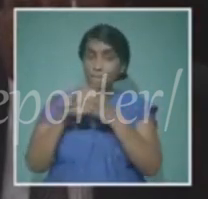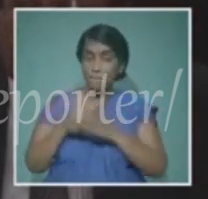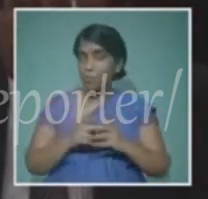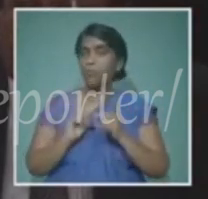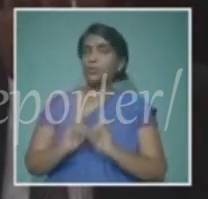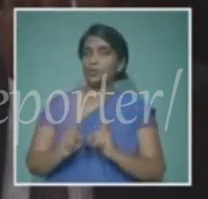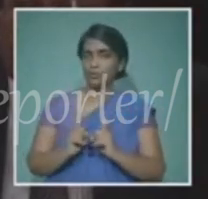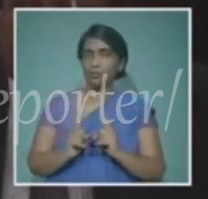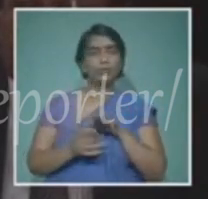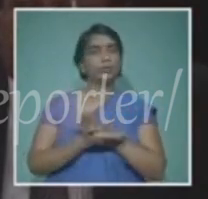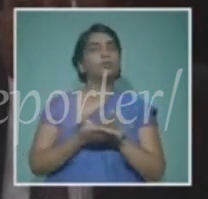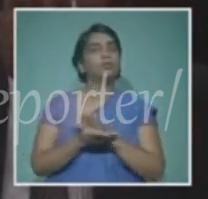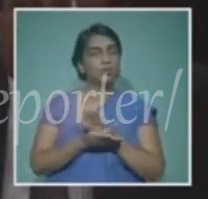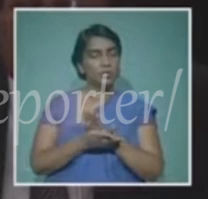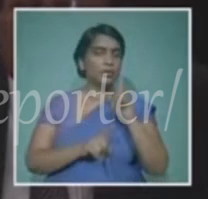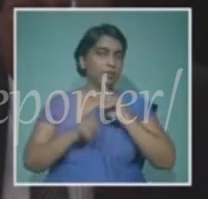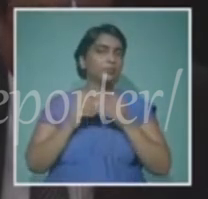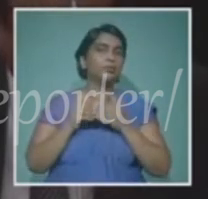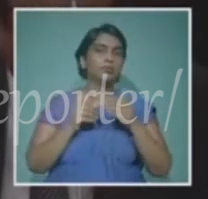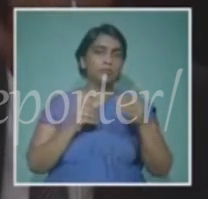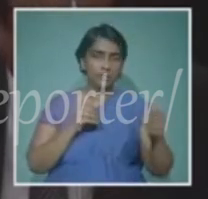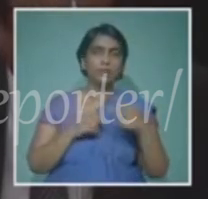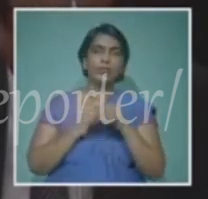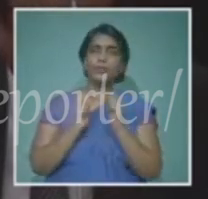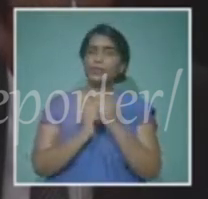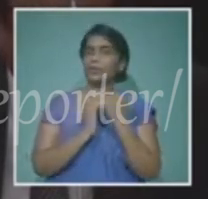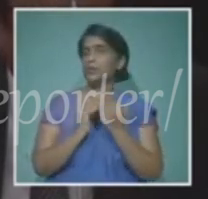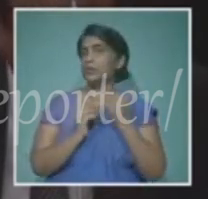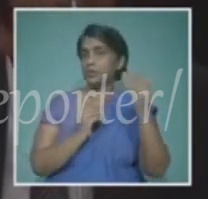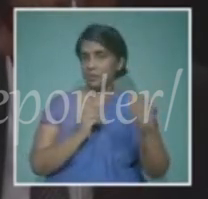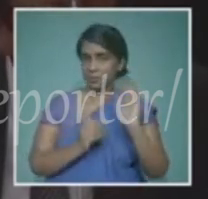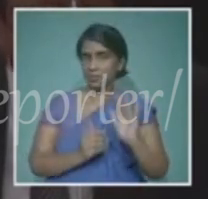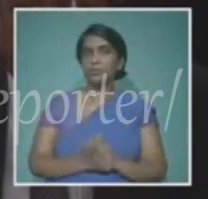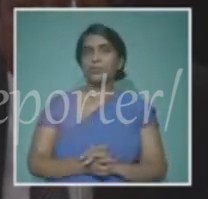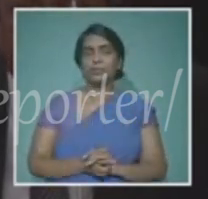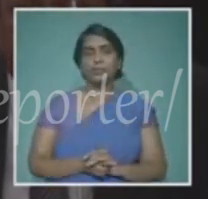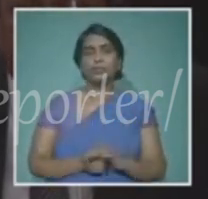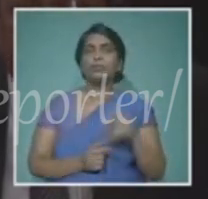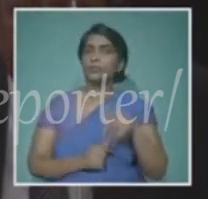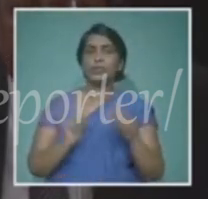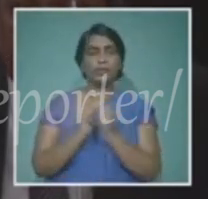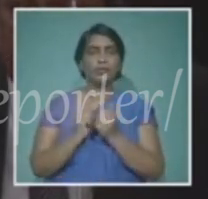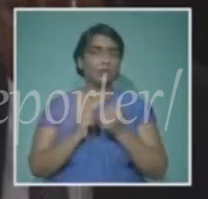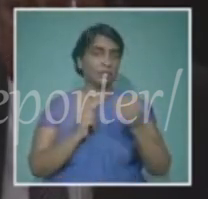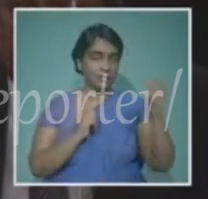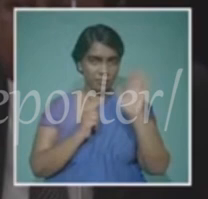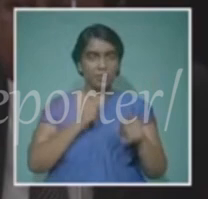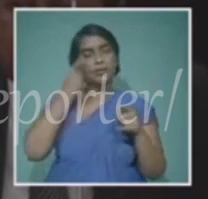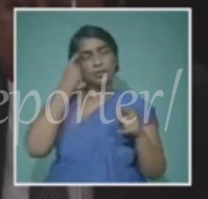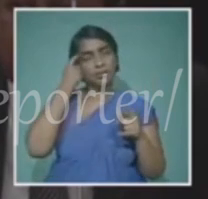ස්ථාවරය පැහැදිලි කරමින් සාකච්ඡා කරලා මේ කටයුතු ඉදිරියට ගෙන යන්න. ඒ නිසා අපි මේ කටයුතු ඉදිරියට ගෙන යාම